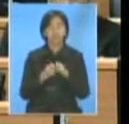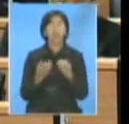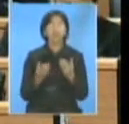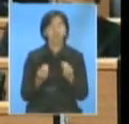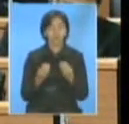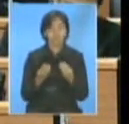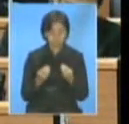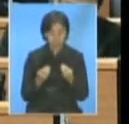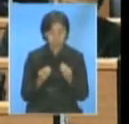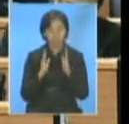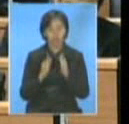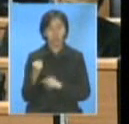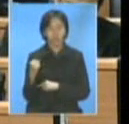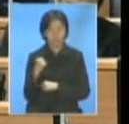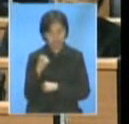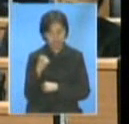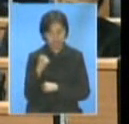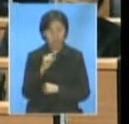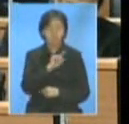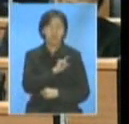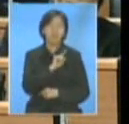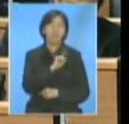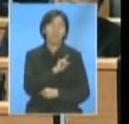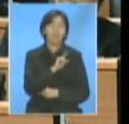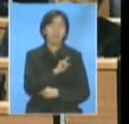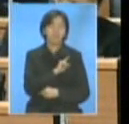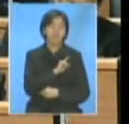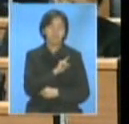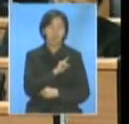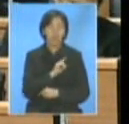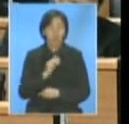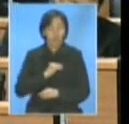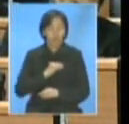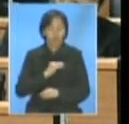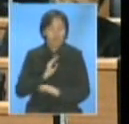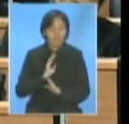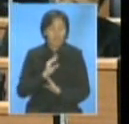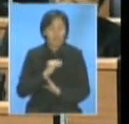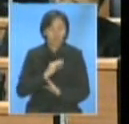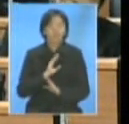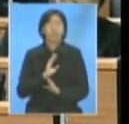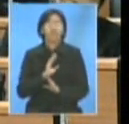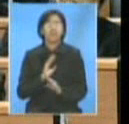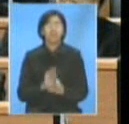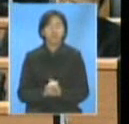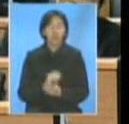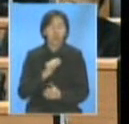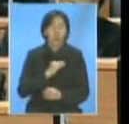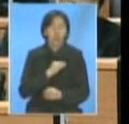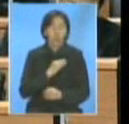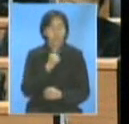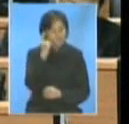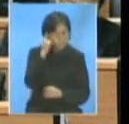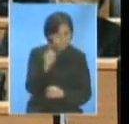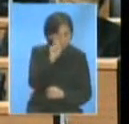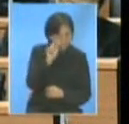ให้ผู้ที่มีอำนาจในรับผิดชอบไม่กล้าที่ไม่กล้าและไม่ไว้วาง